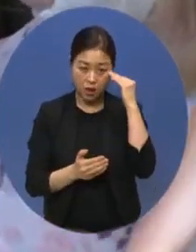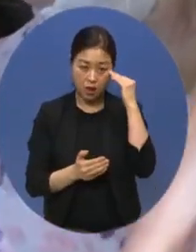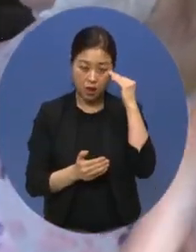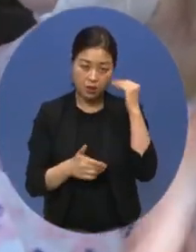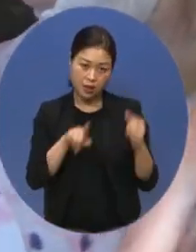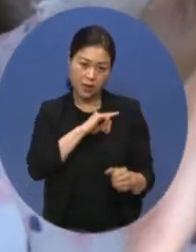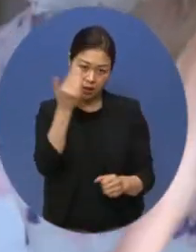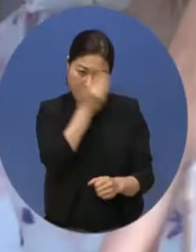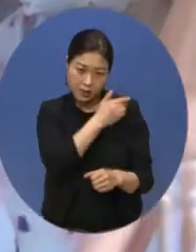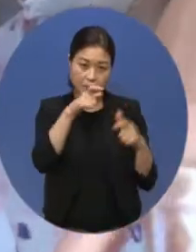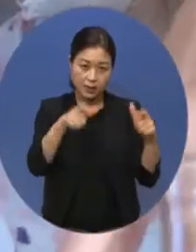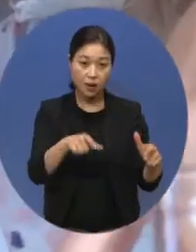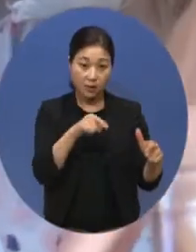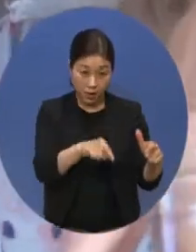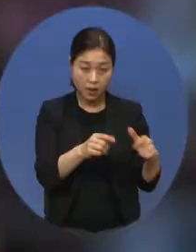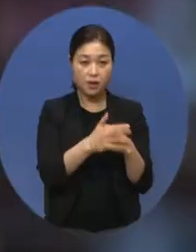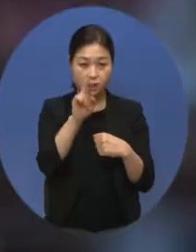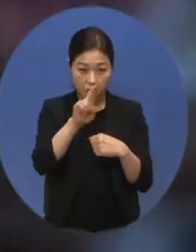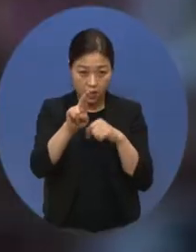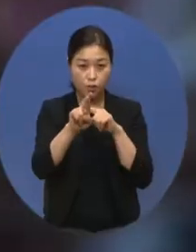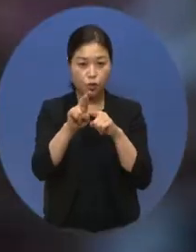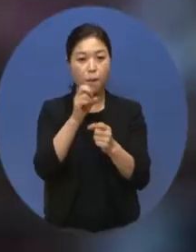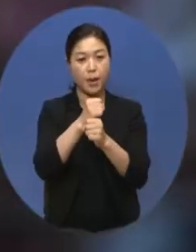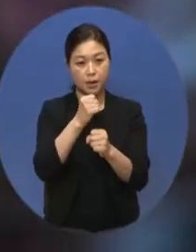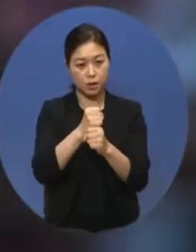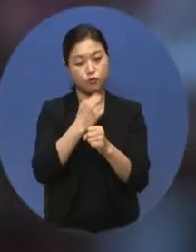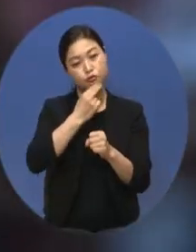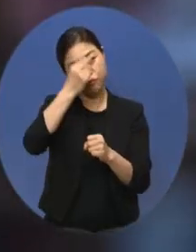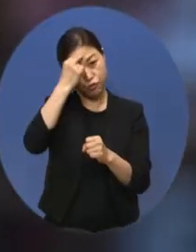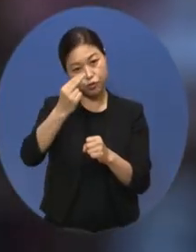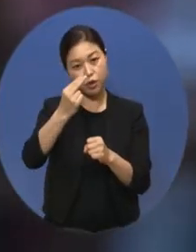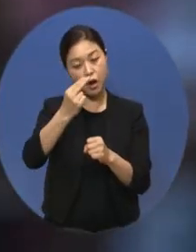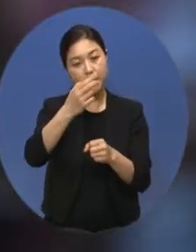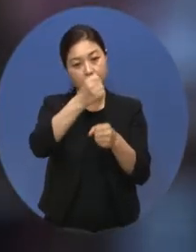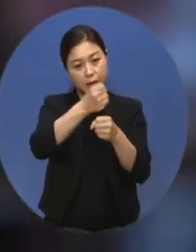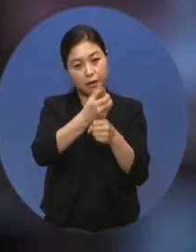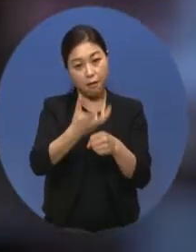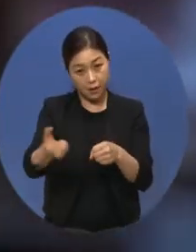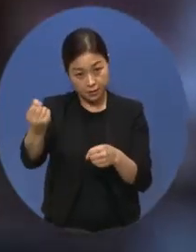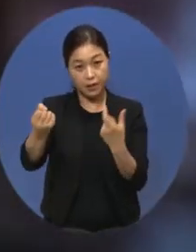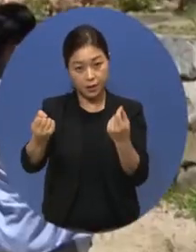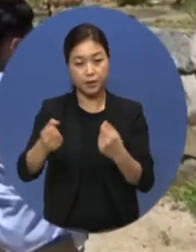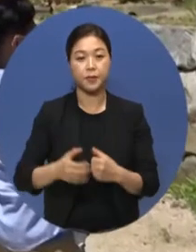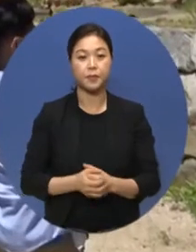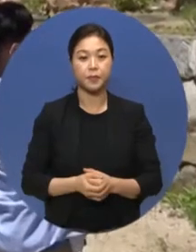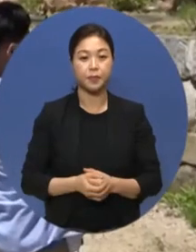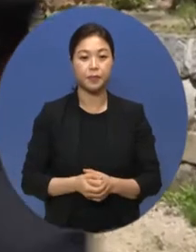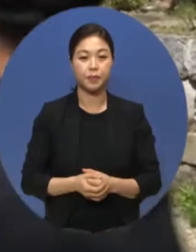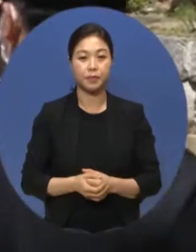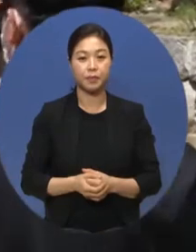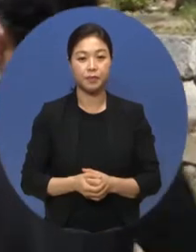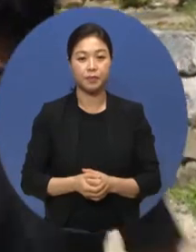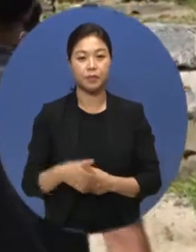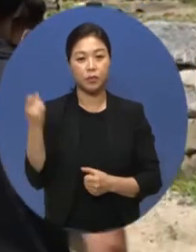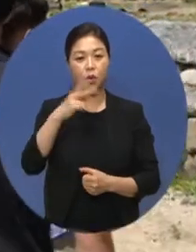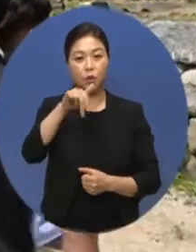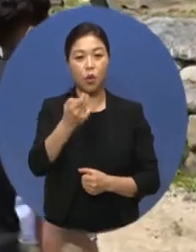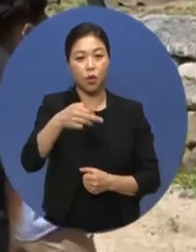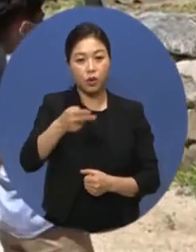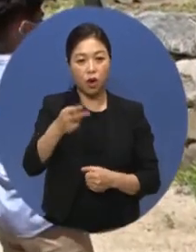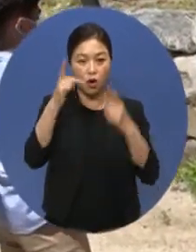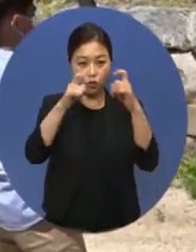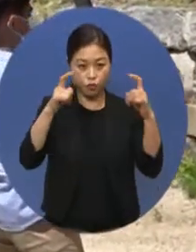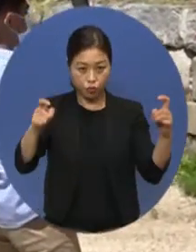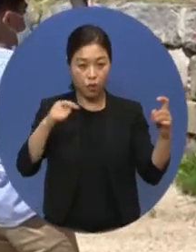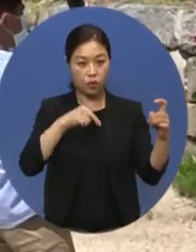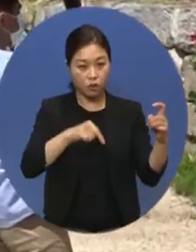청정지역에서 재배된 산삼으로 제조한 산삼주를 선물로 가져가는 기록을 남겼습니다. 또한 고려궁 자체가